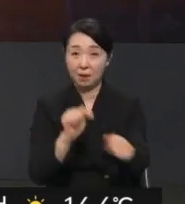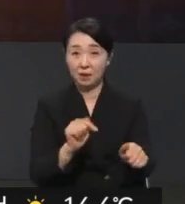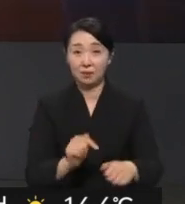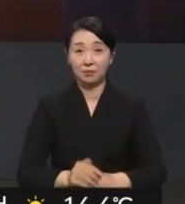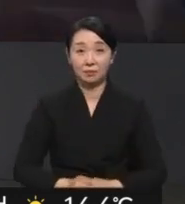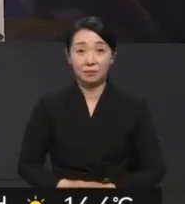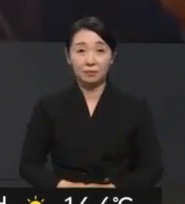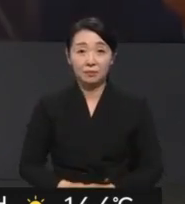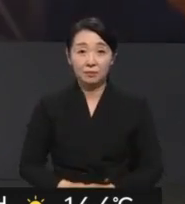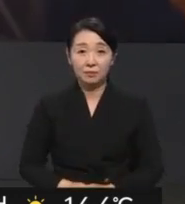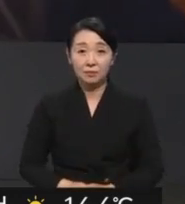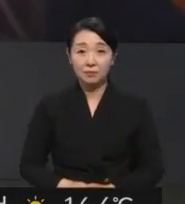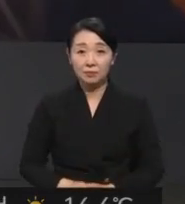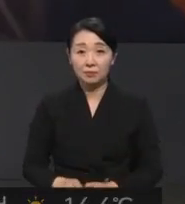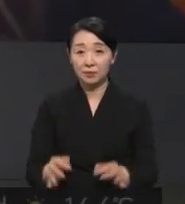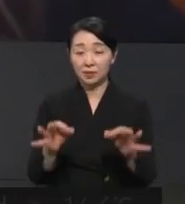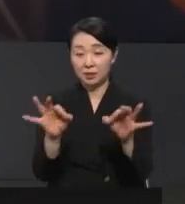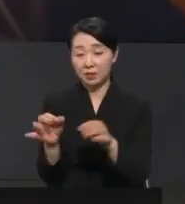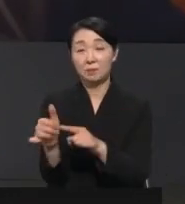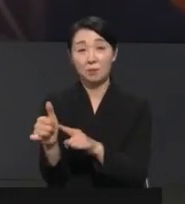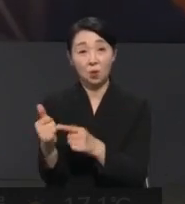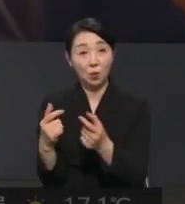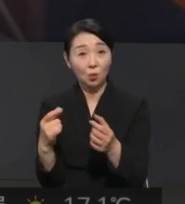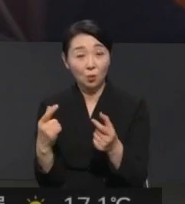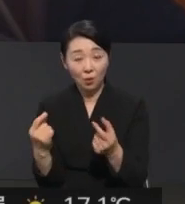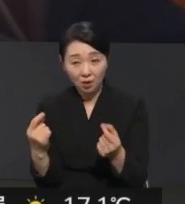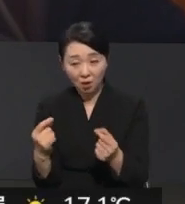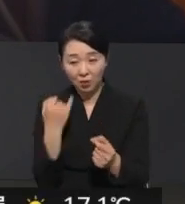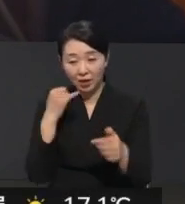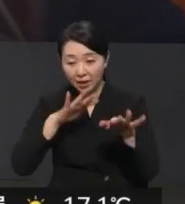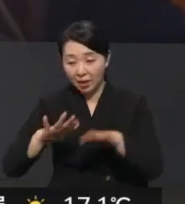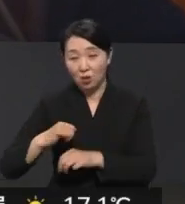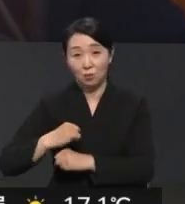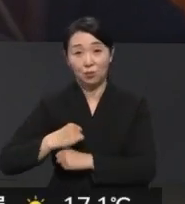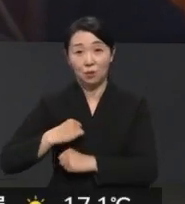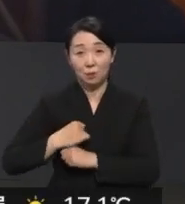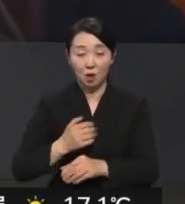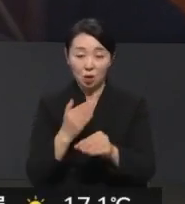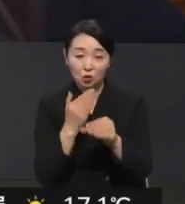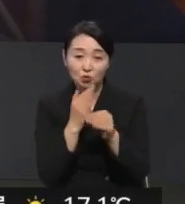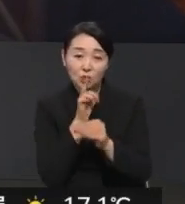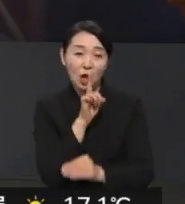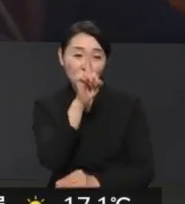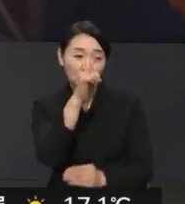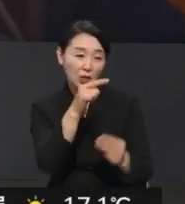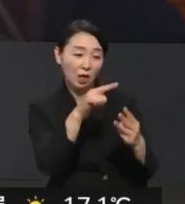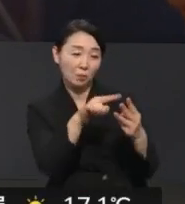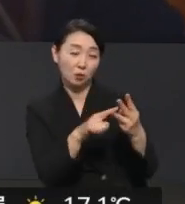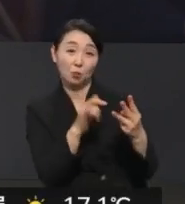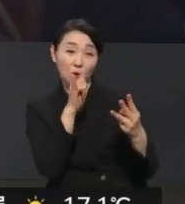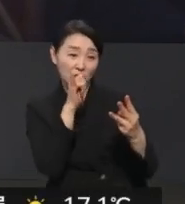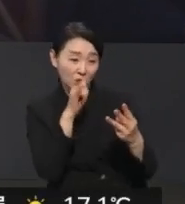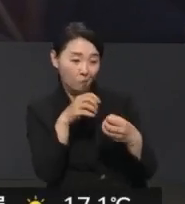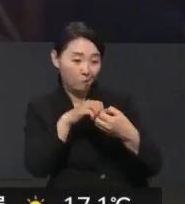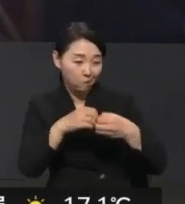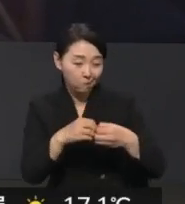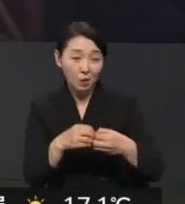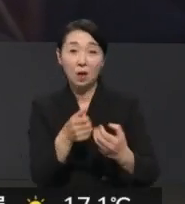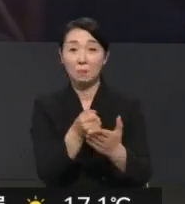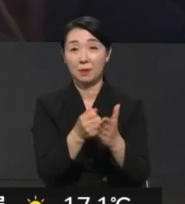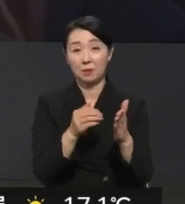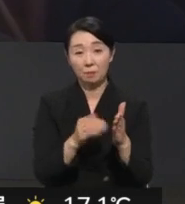있습니다. 김홍희 전 청장과 관련해선 해경이 당시는 세 차례의 중간 수사 보도자료 허위로 판단했습니다.